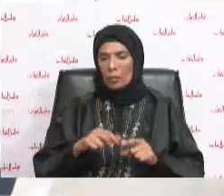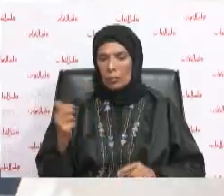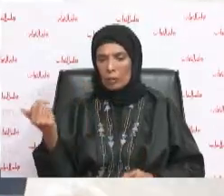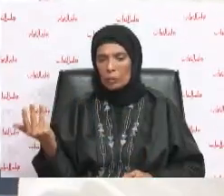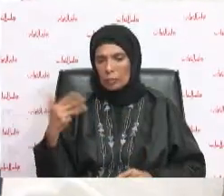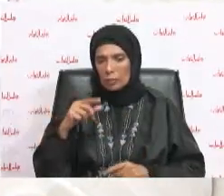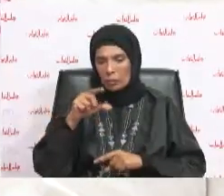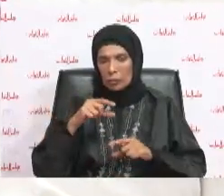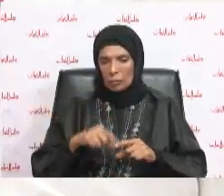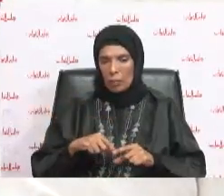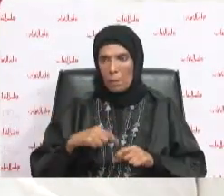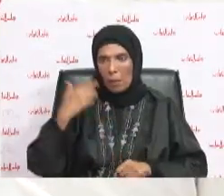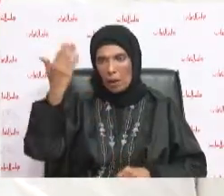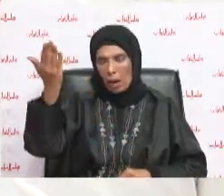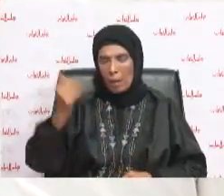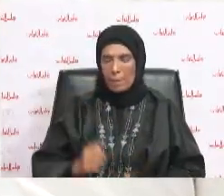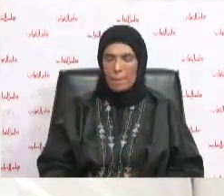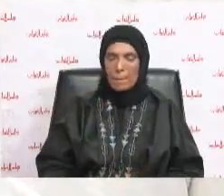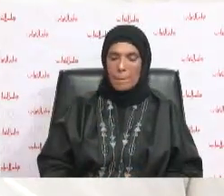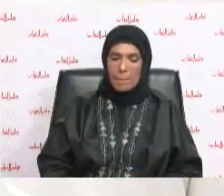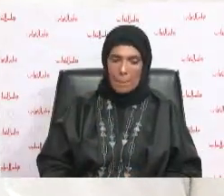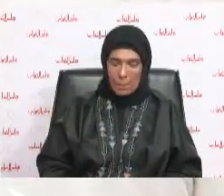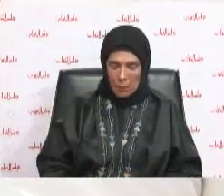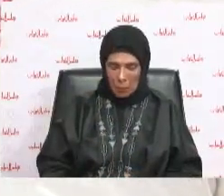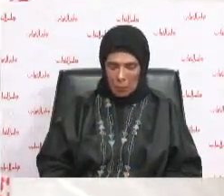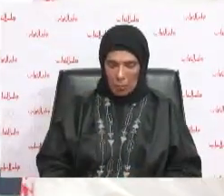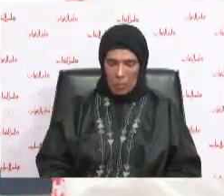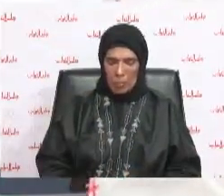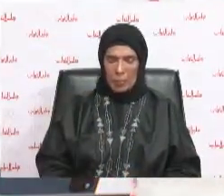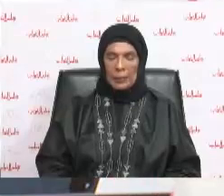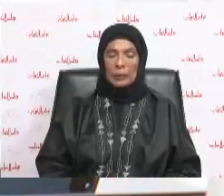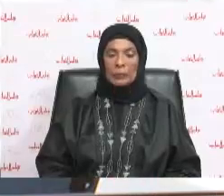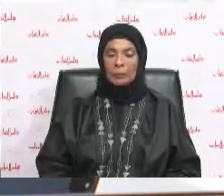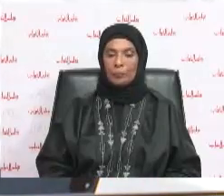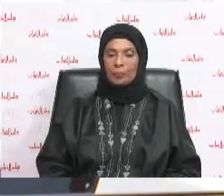من الصادرات من الخارج. أيضا معالي الرئيس،